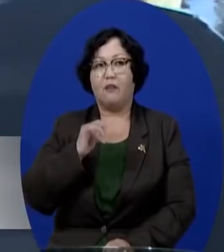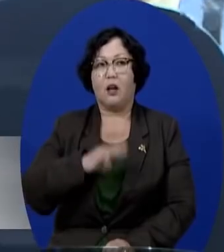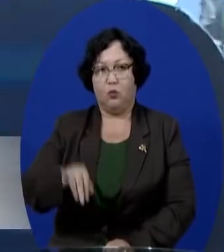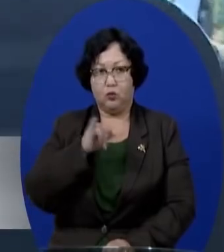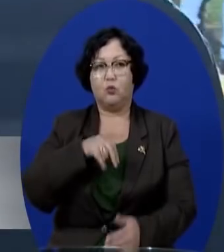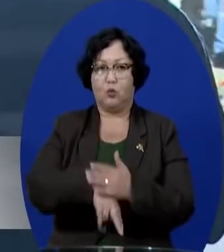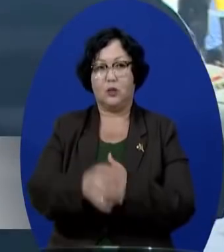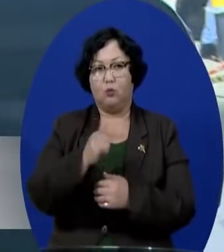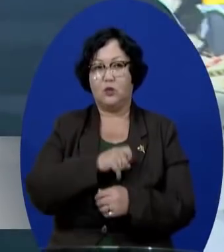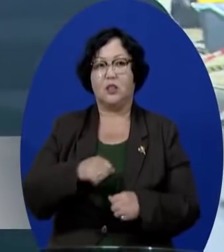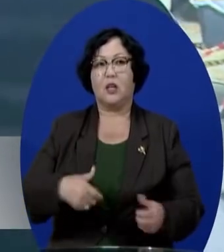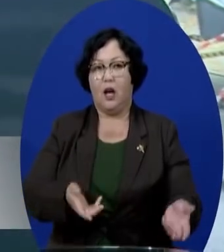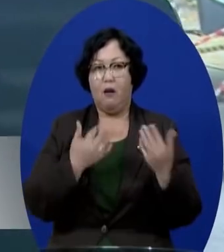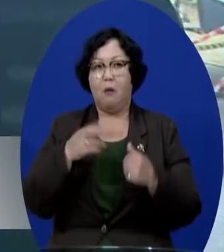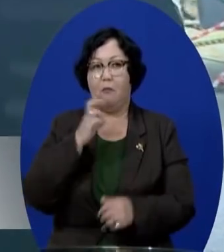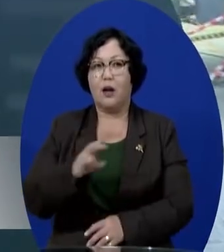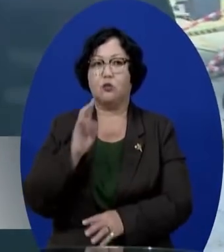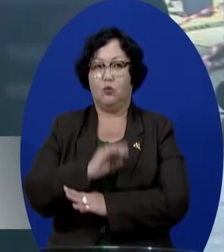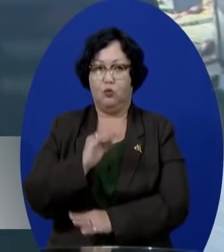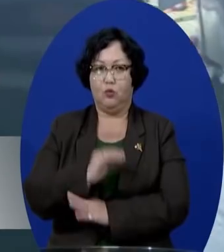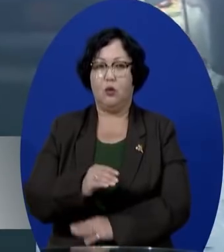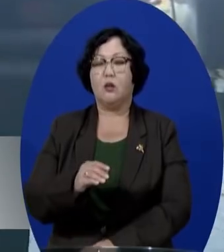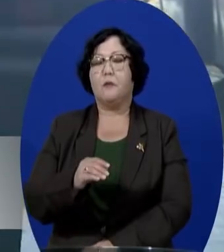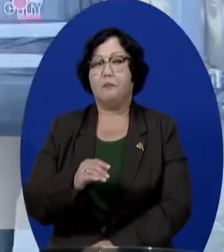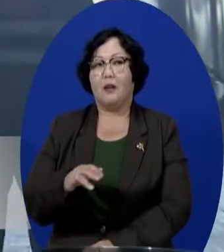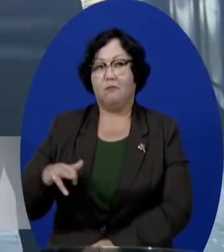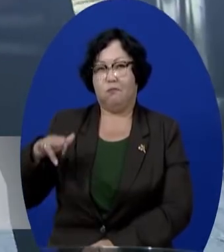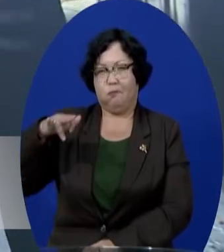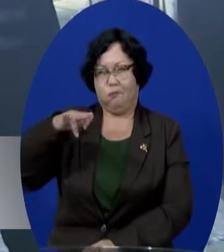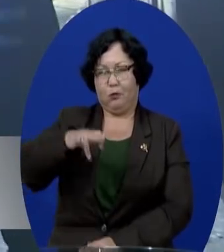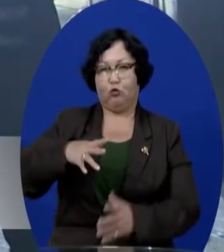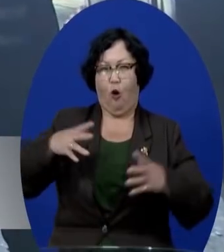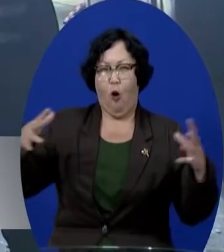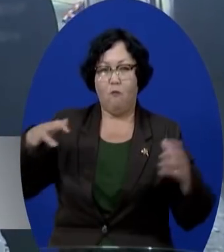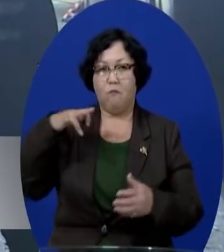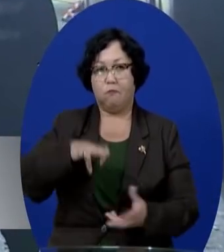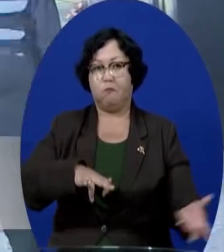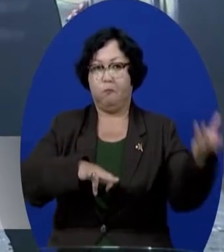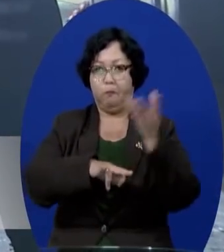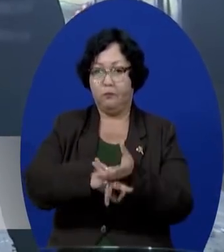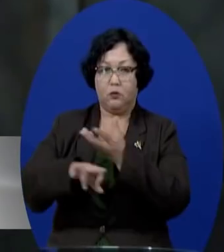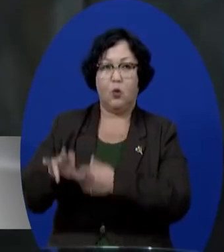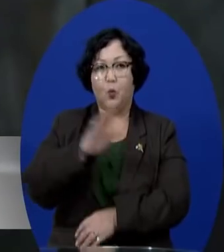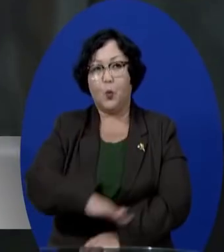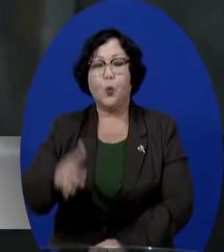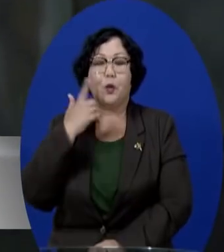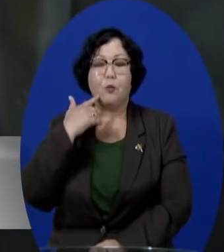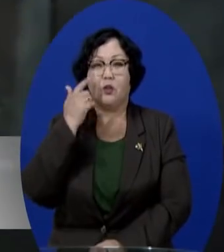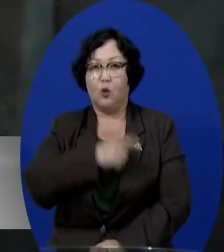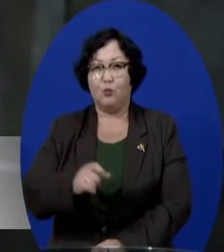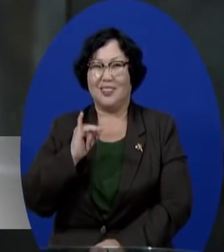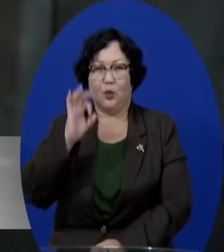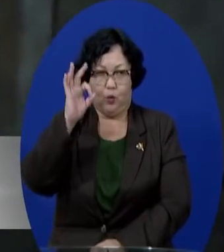байгаа. За баасан гарагт Америкийн Air Force C-17 тээвэрлэгч 2 онгоцоор Катараас хүүхэд эмэгтэйчүүд